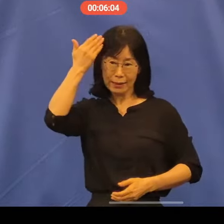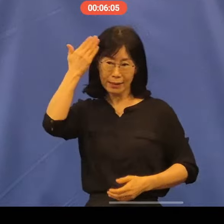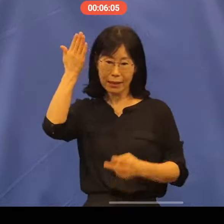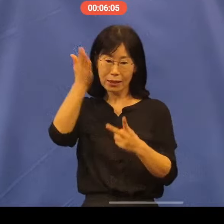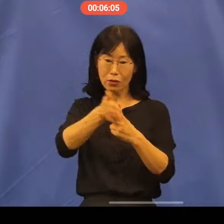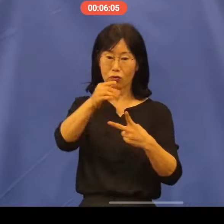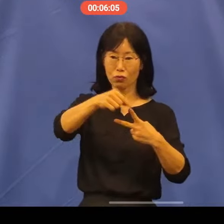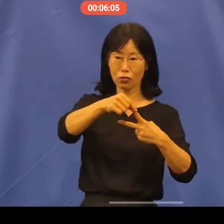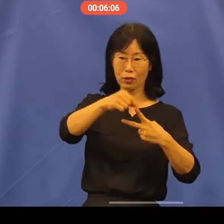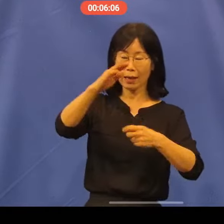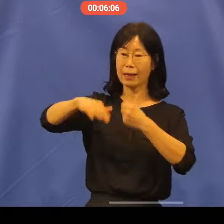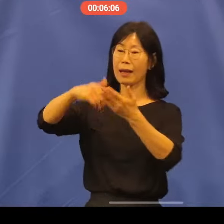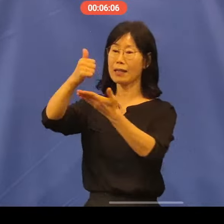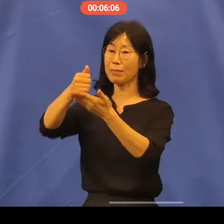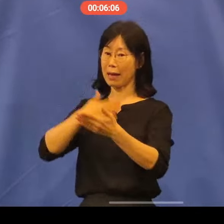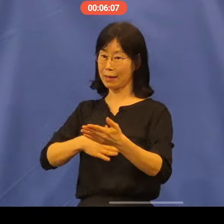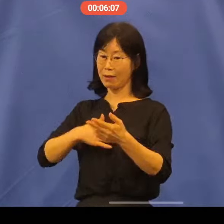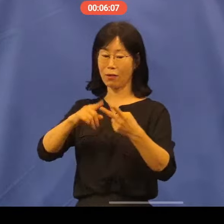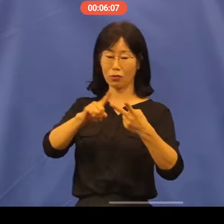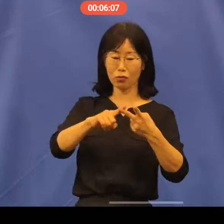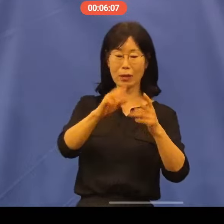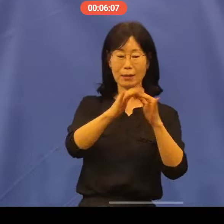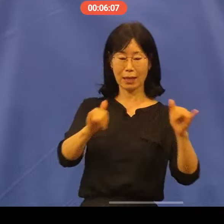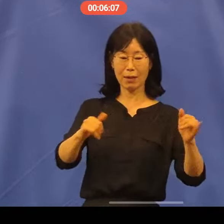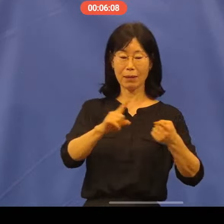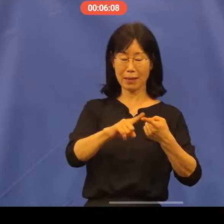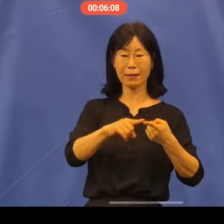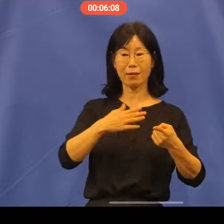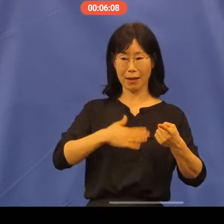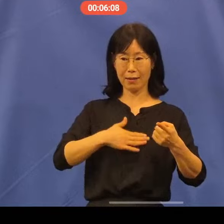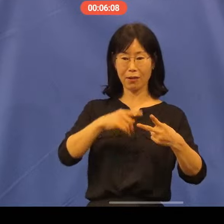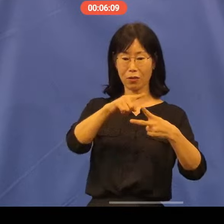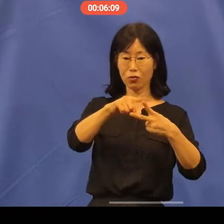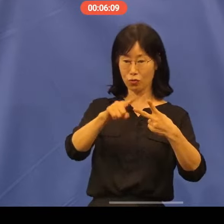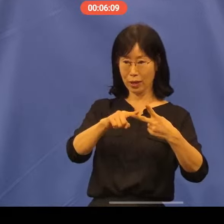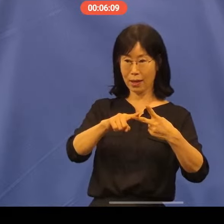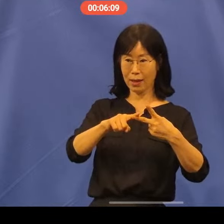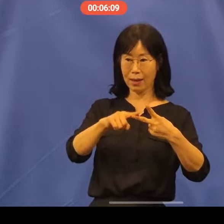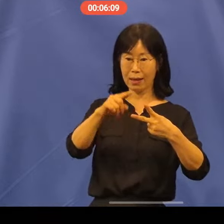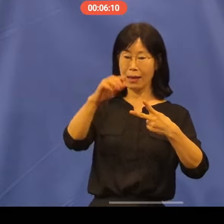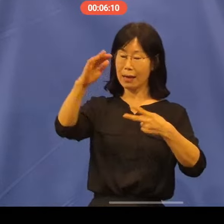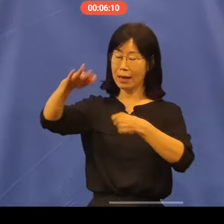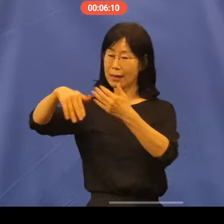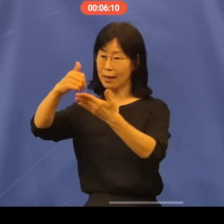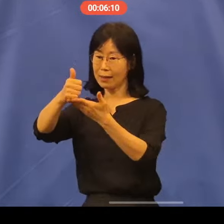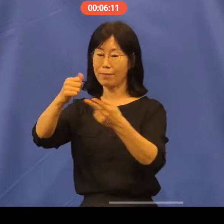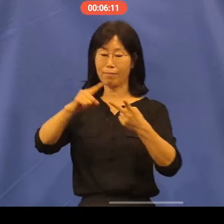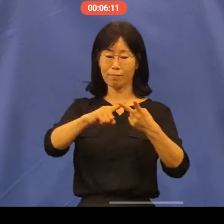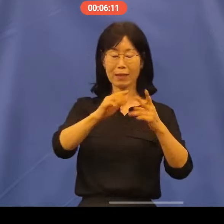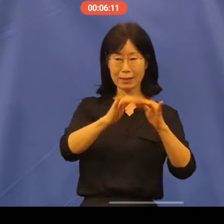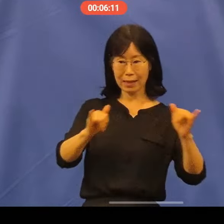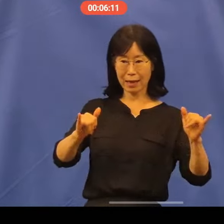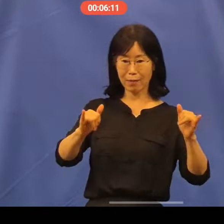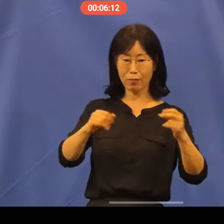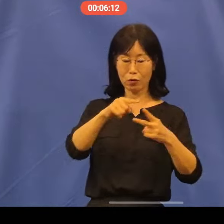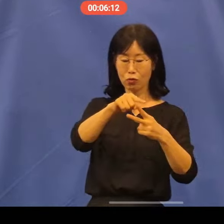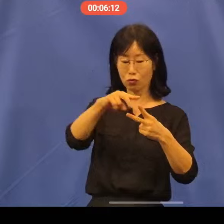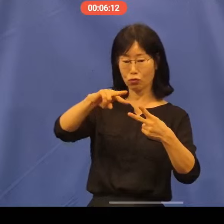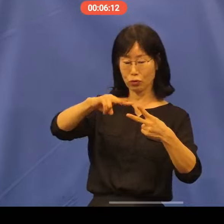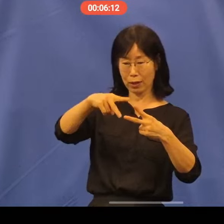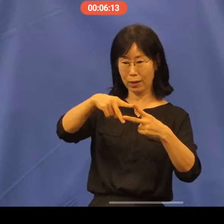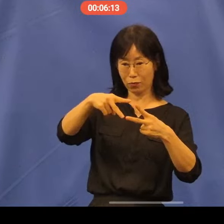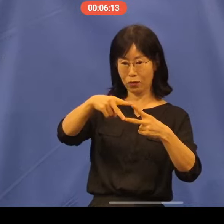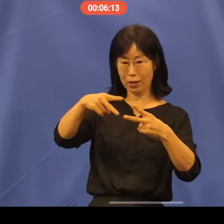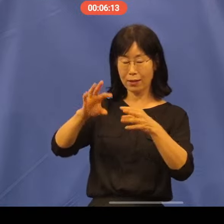대한 지식이고 또 하나는 사람에 대한 지식이다. 그런데 이 둘은 서로 굉장히 여러 줄로 연결되어져 있다, 그렇게